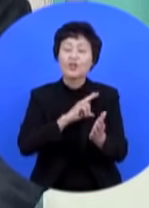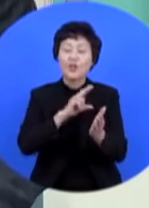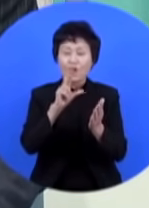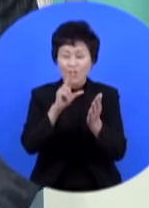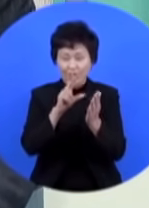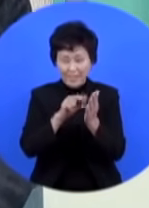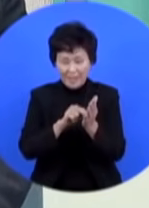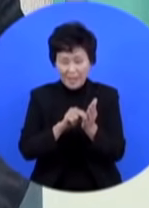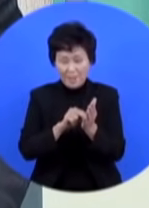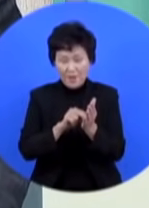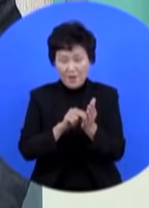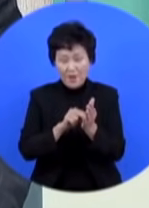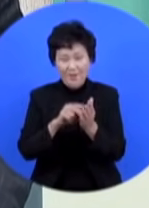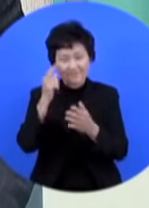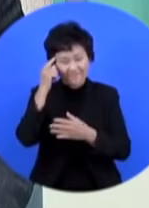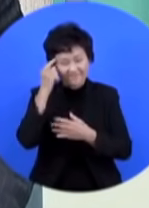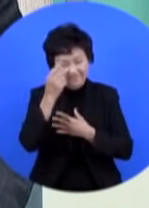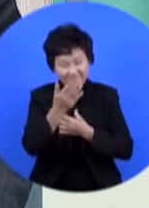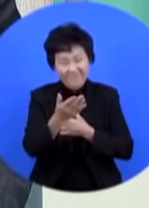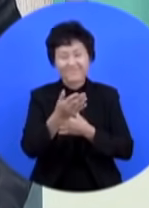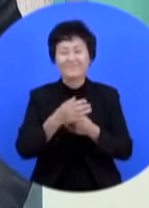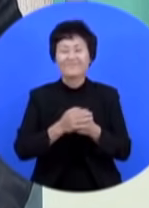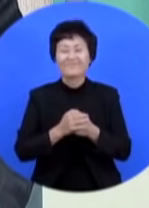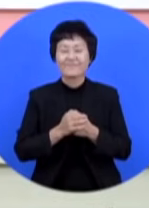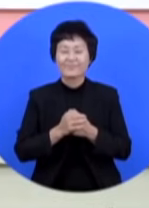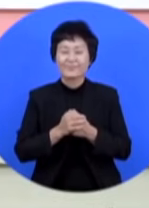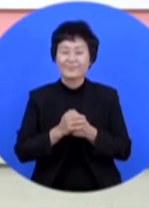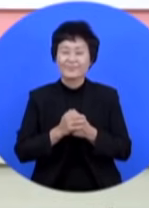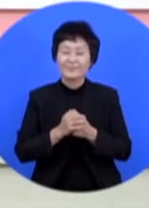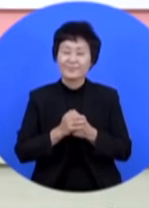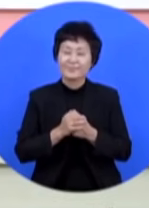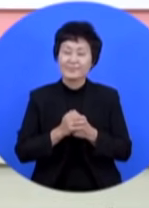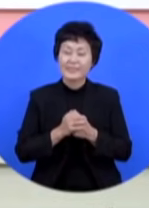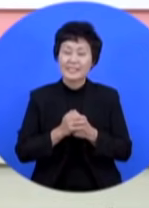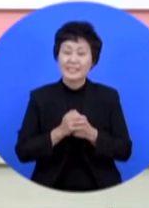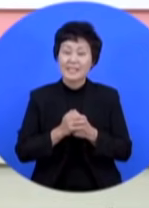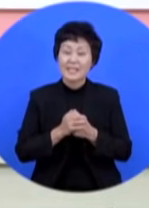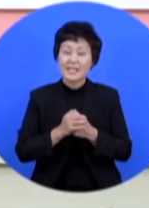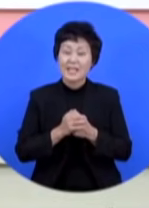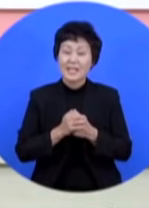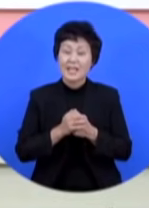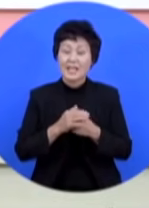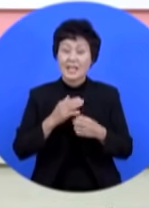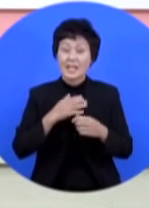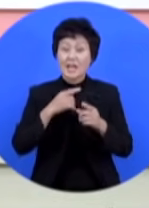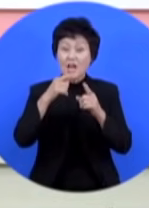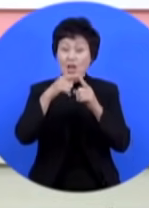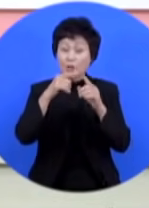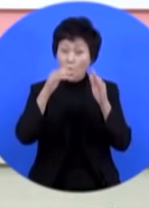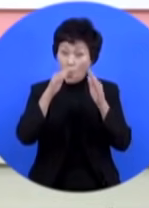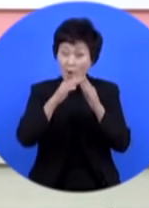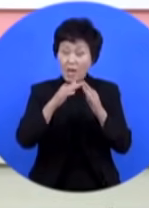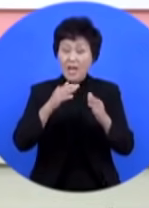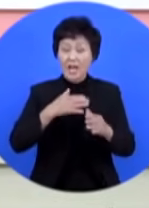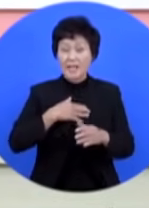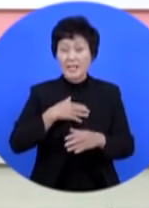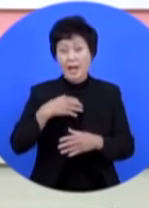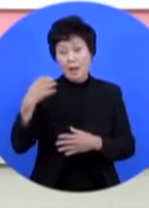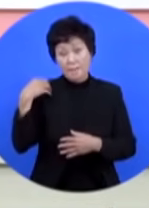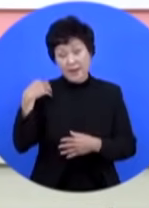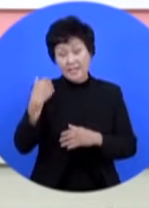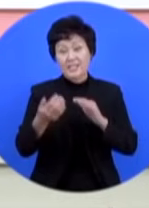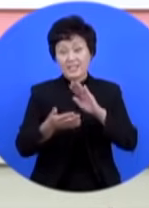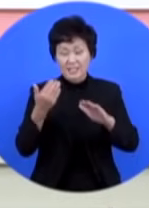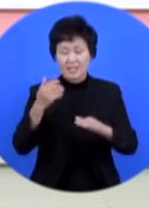여쭤보고 이제 인사드릴게요. 예, 사실 저희 교회가 제가 부임하기 전까지 좀 어려움이